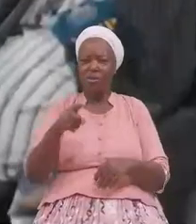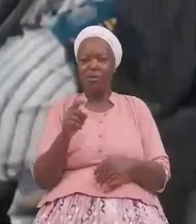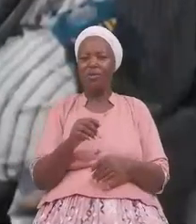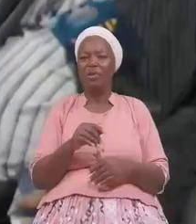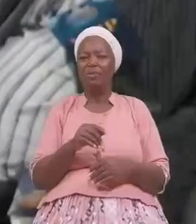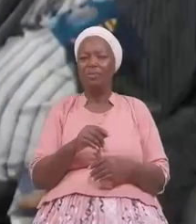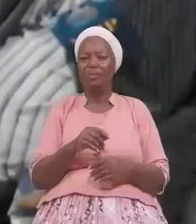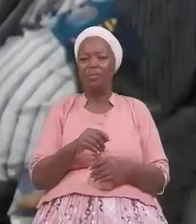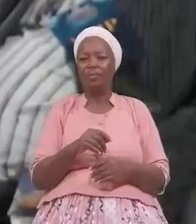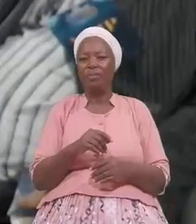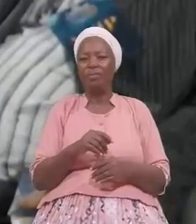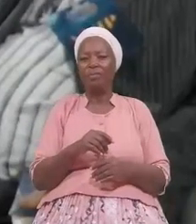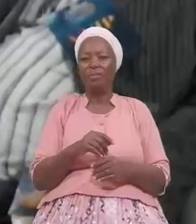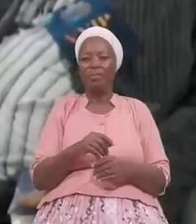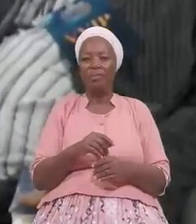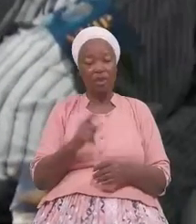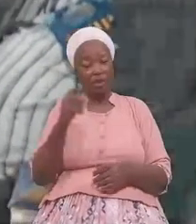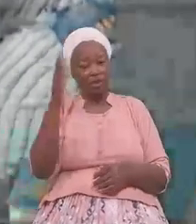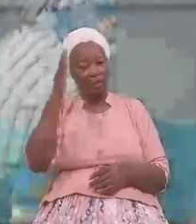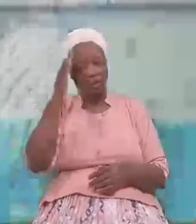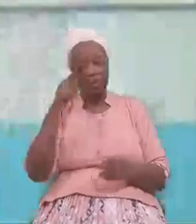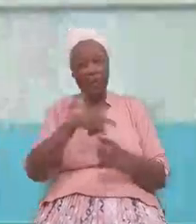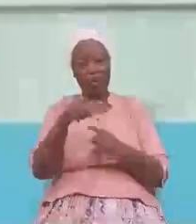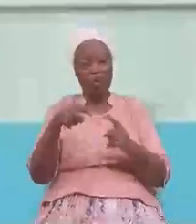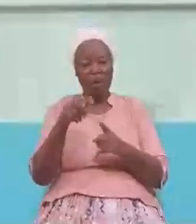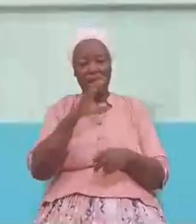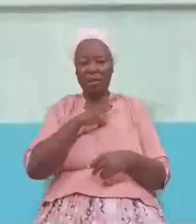Vous savez, quand Christ